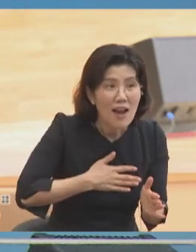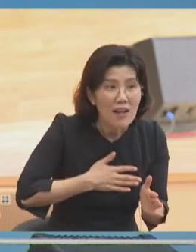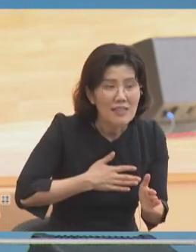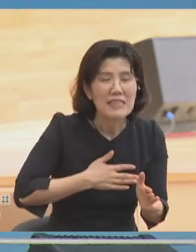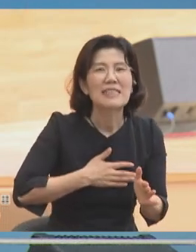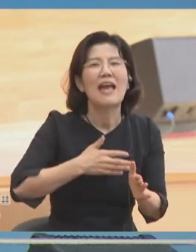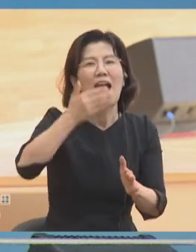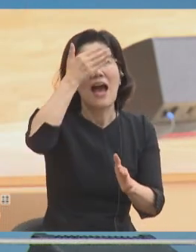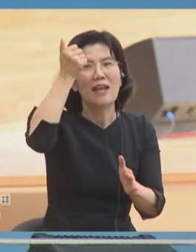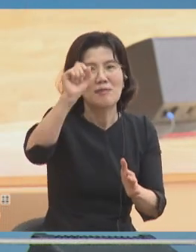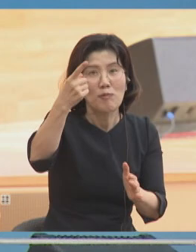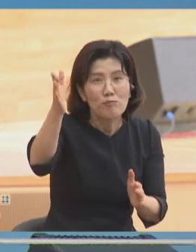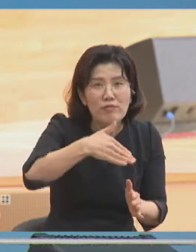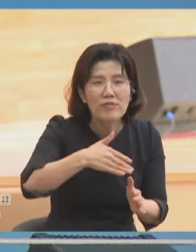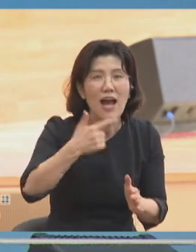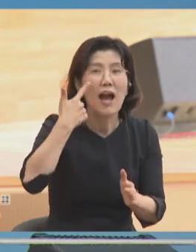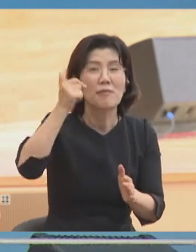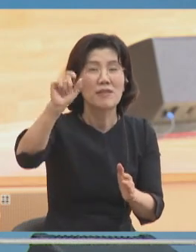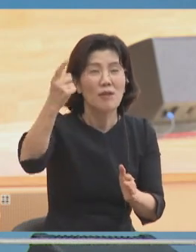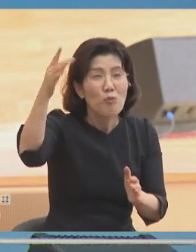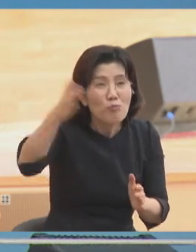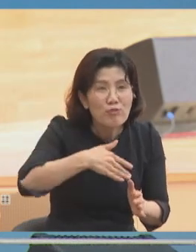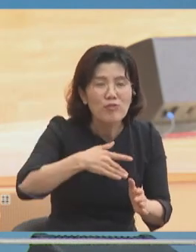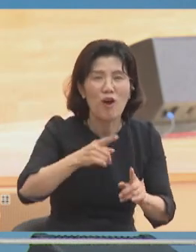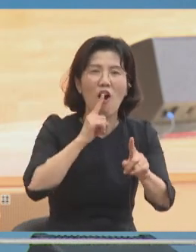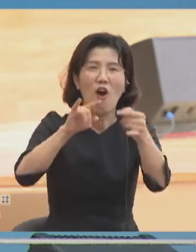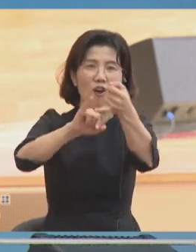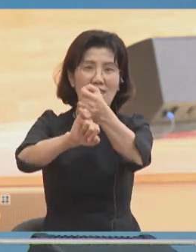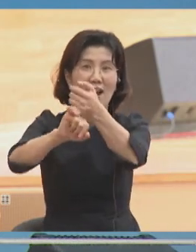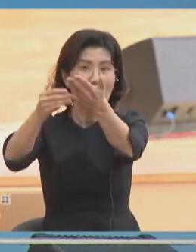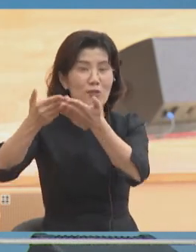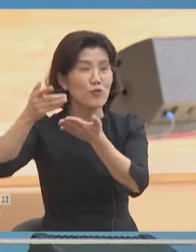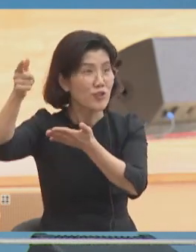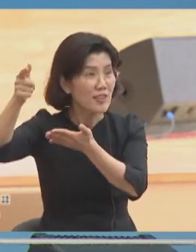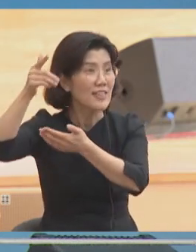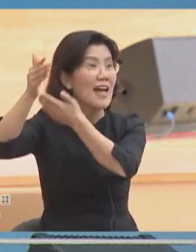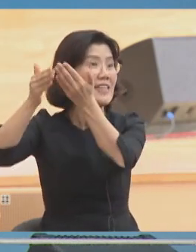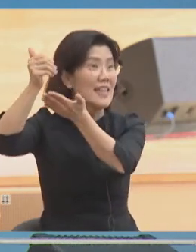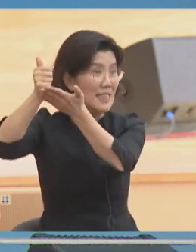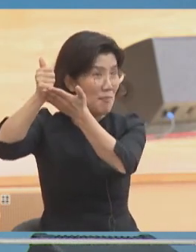할아버지 때부터 아버지 때부터 언약을 맺으셨다 그 하나님의